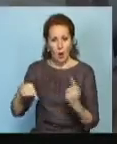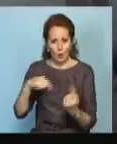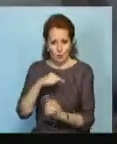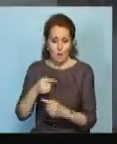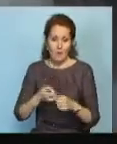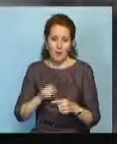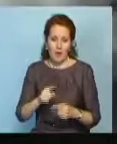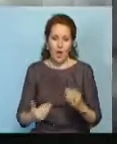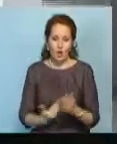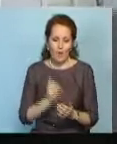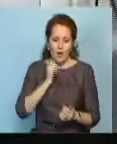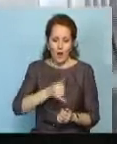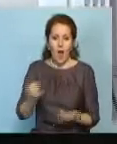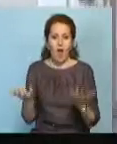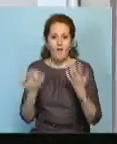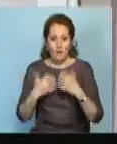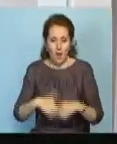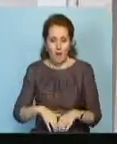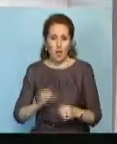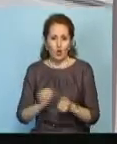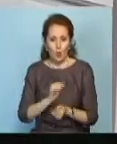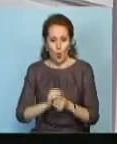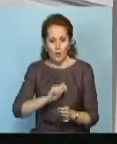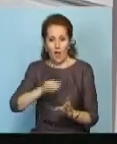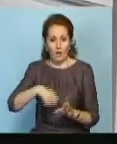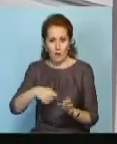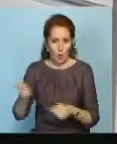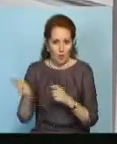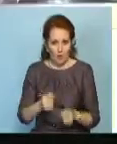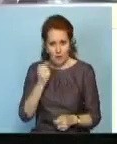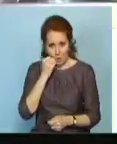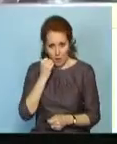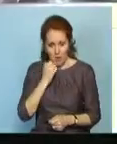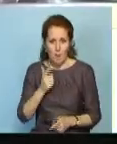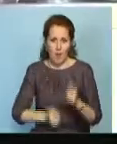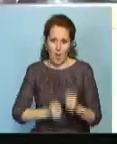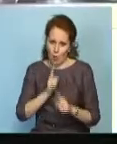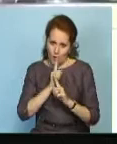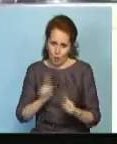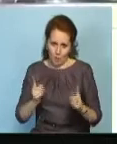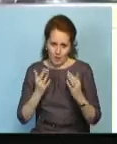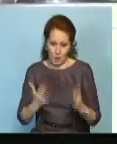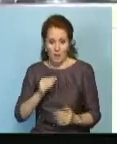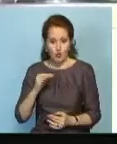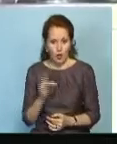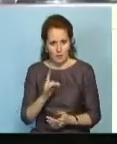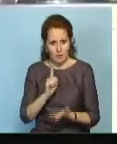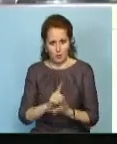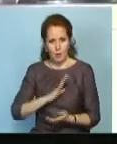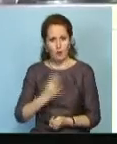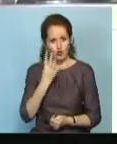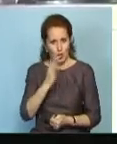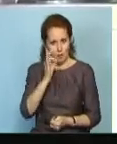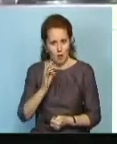новый разливочно-фасовочный автомат. Сухую закваску привозят из Москвы. Молоку особые требования. Его жирность должна быть 4%,